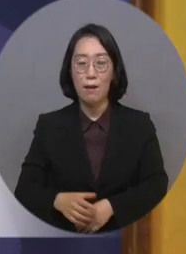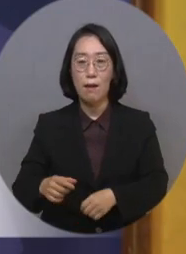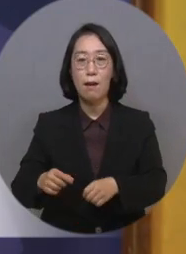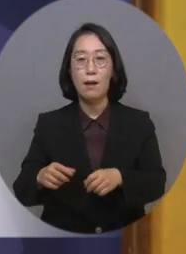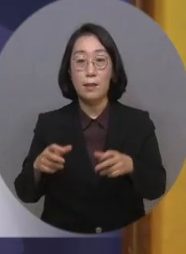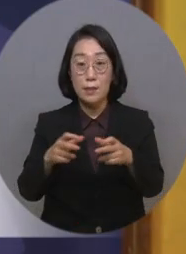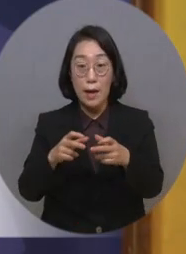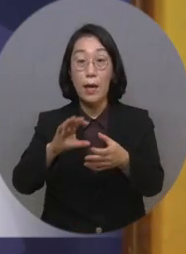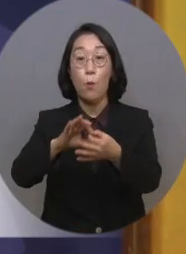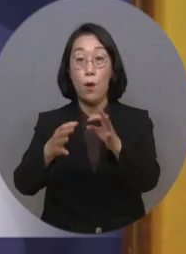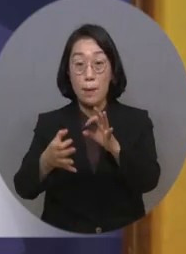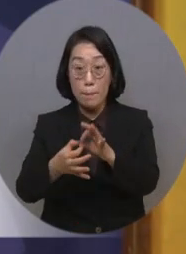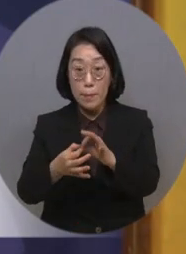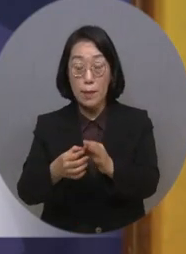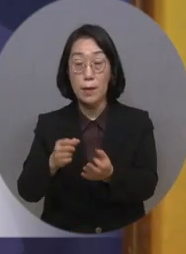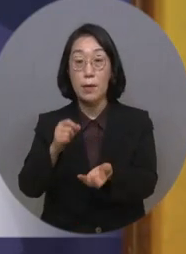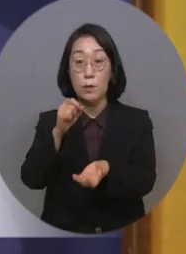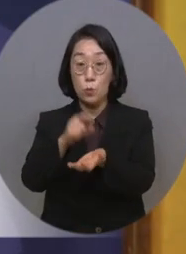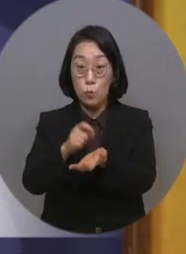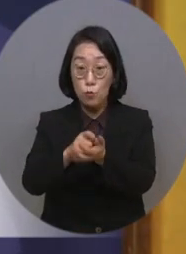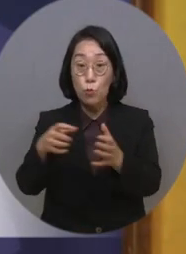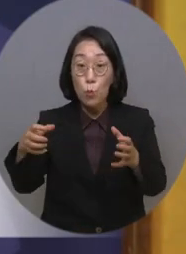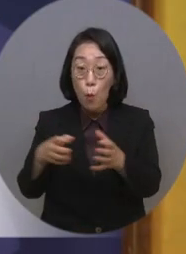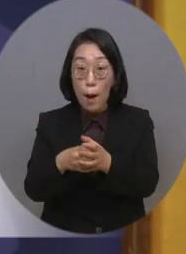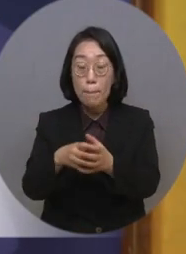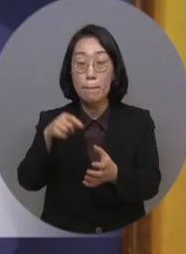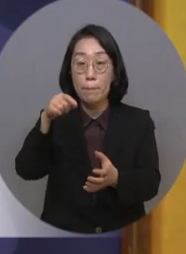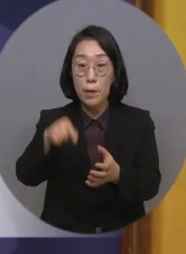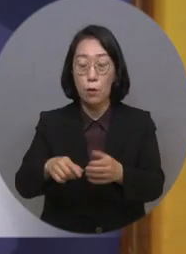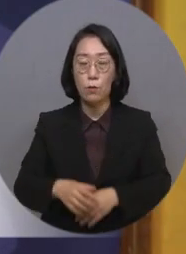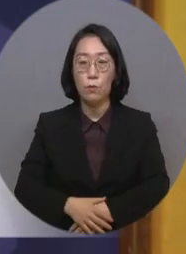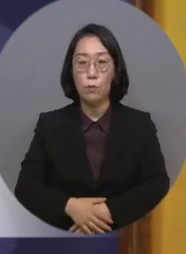스페셜올림픽 K리그 통합축구는